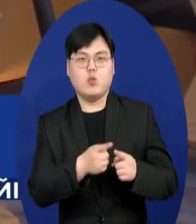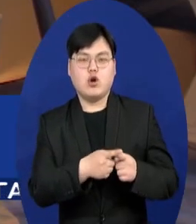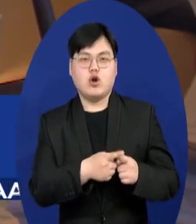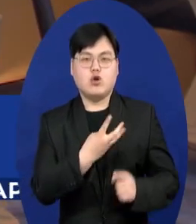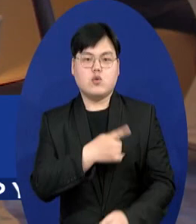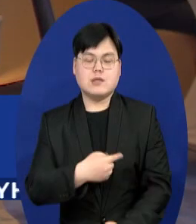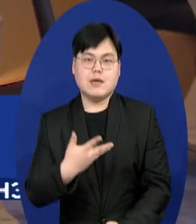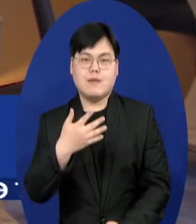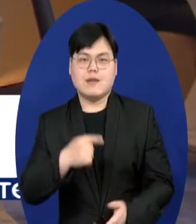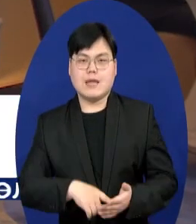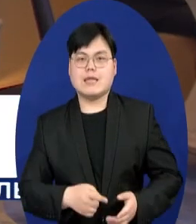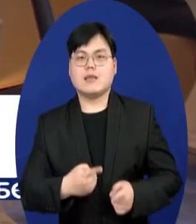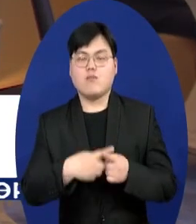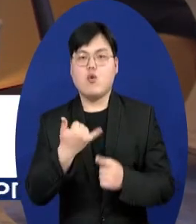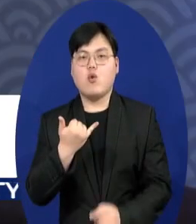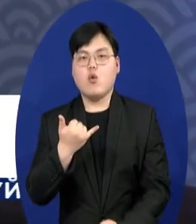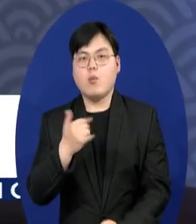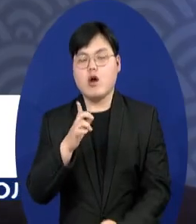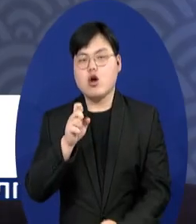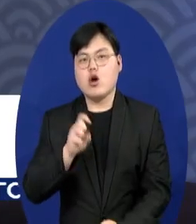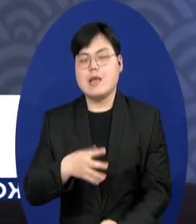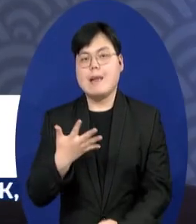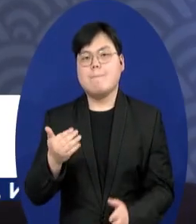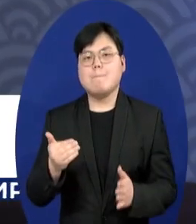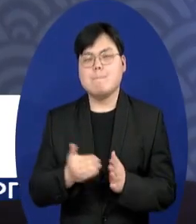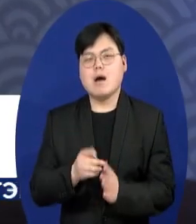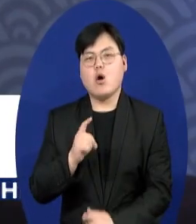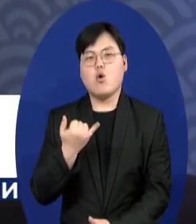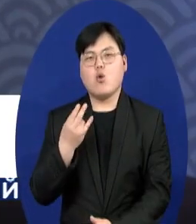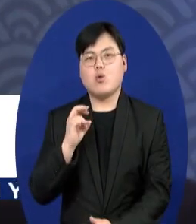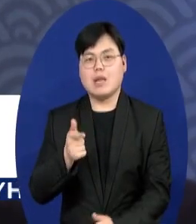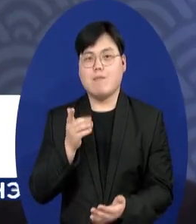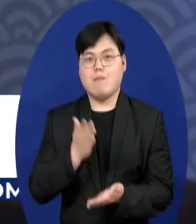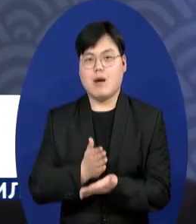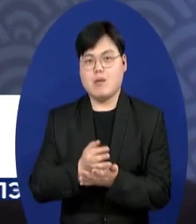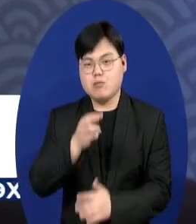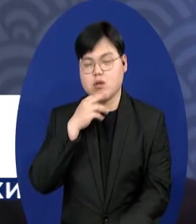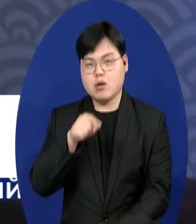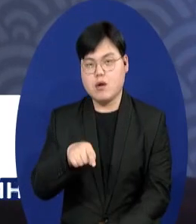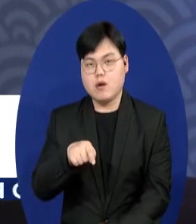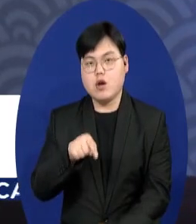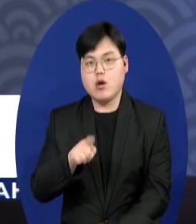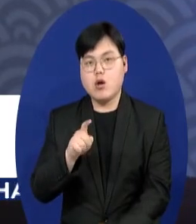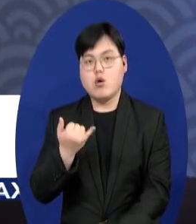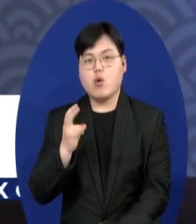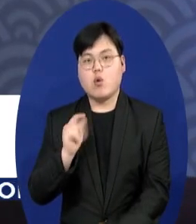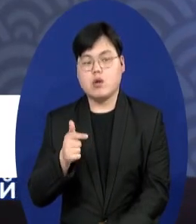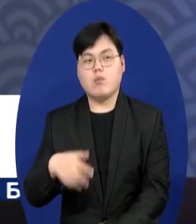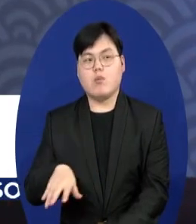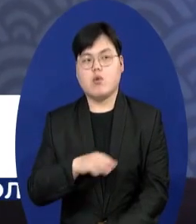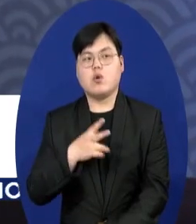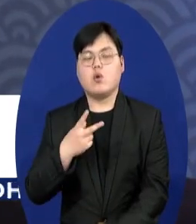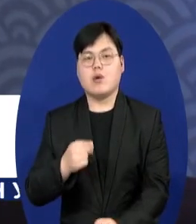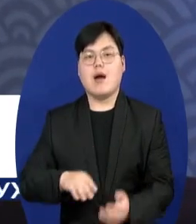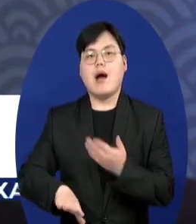дахин нэмэгдэж ирж байгаа. Улаанбаатарт бараг 5,000 гаруй худаг байдаг гэсэн юм байж байгаа. Тэгэхээр энэ худаг манд бүгдээрээ яг нөгөө